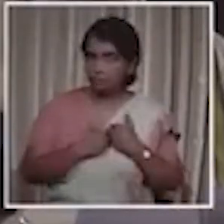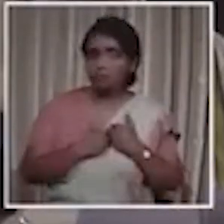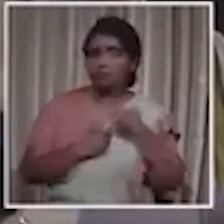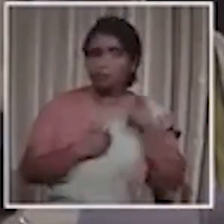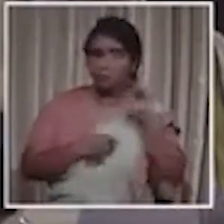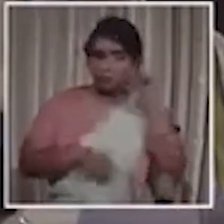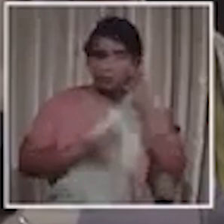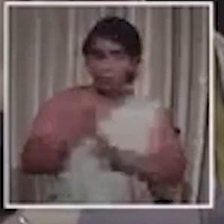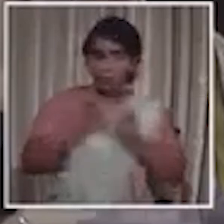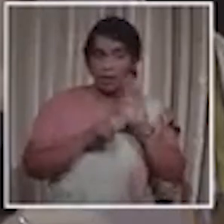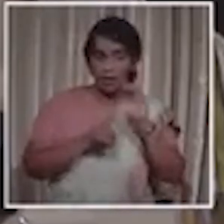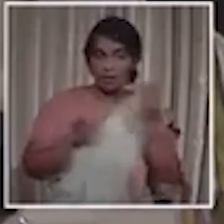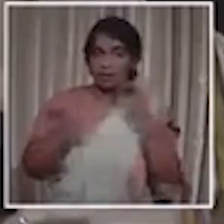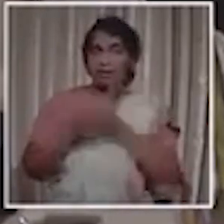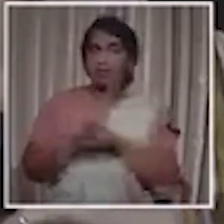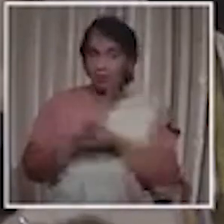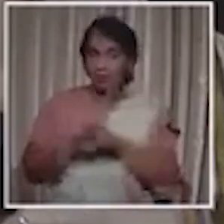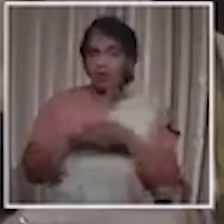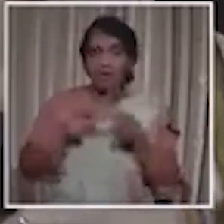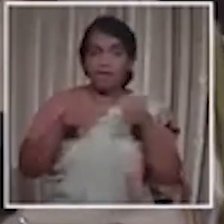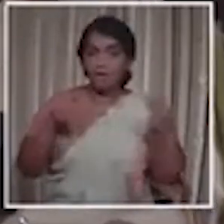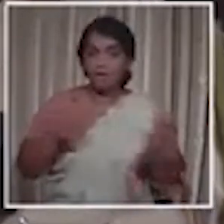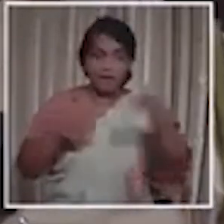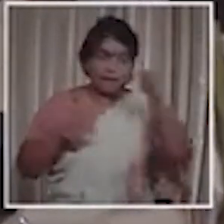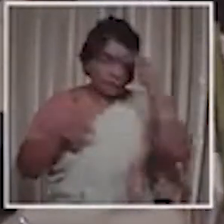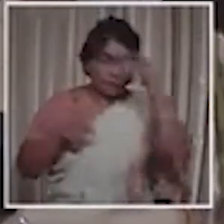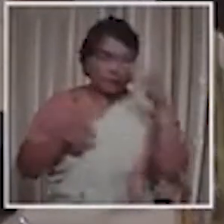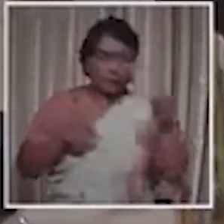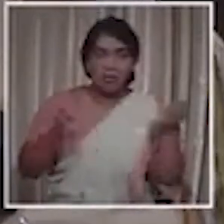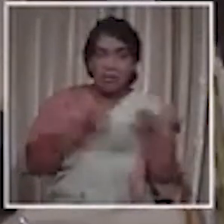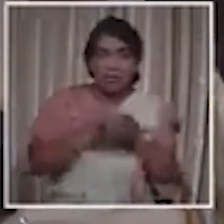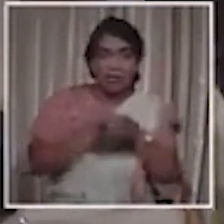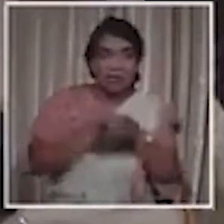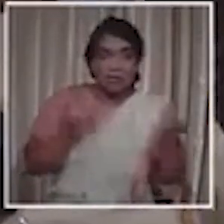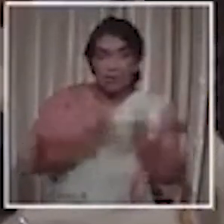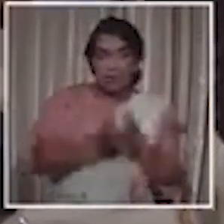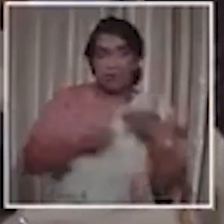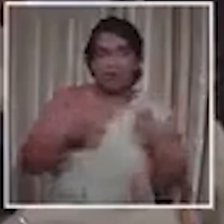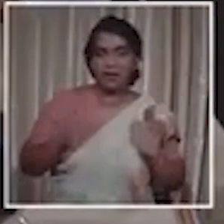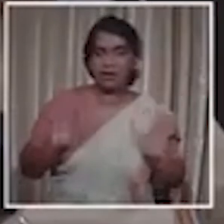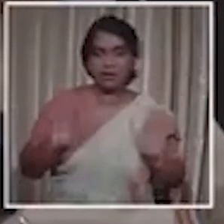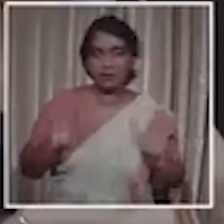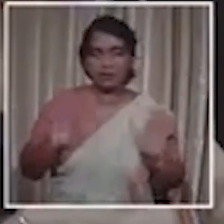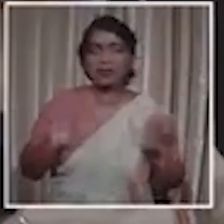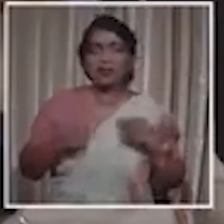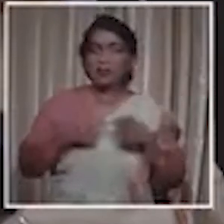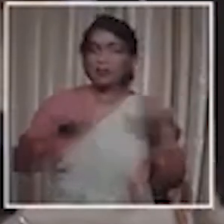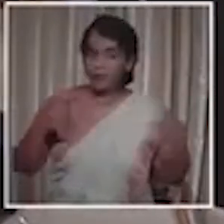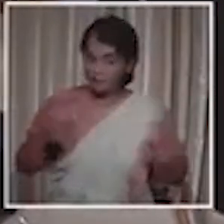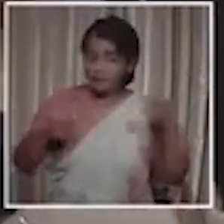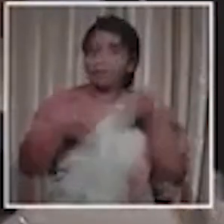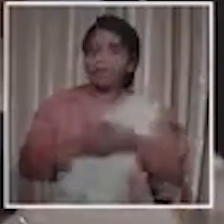40 ඇවිල්ලා වාඩි වුණේ විපක්ෂ නායකතුමාගේ කණ්ඩායමක් විදිහට නෙවෙයි අපි විපක්ෂයේ තුලත්